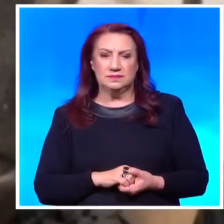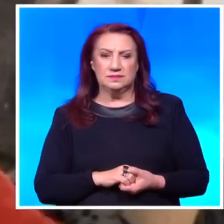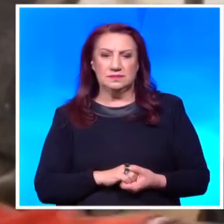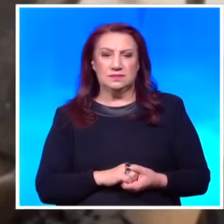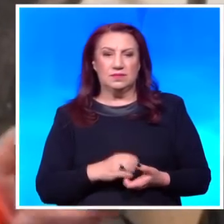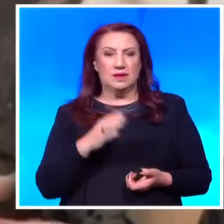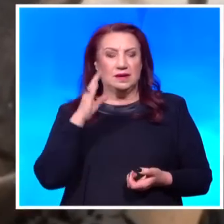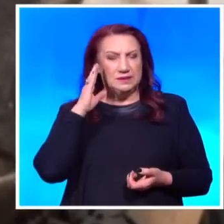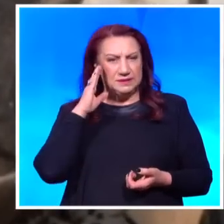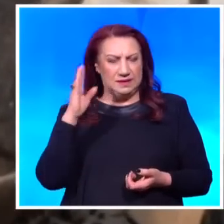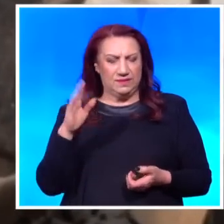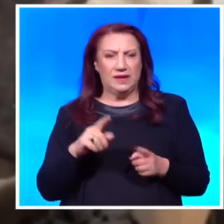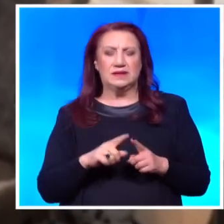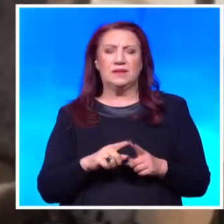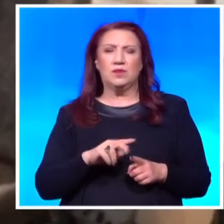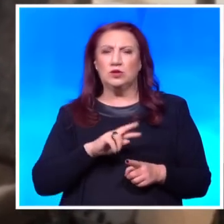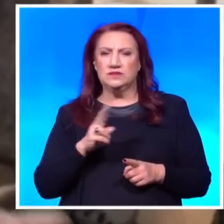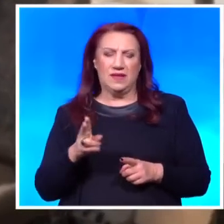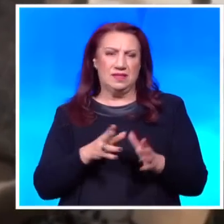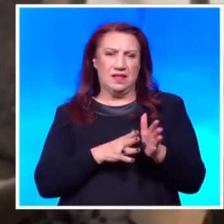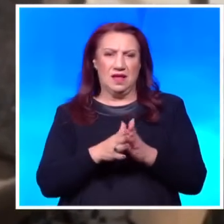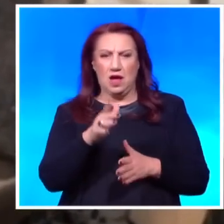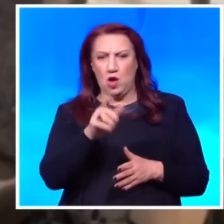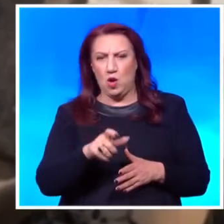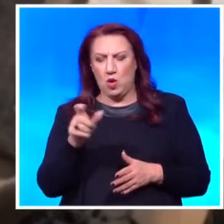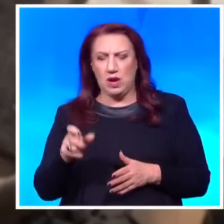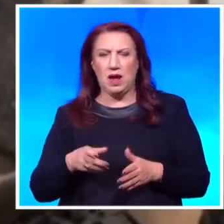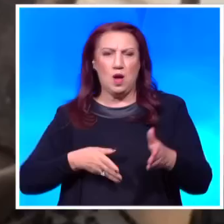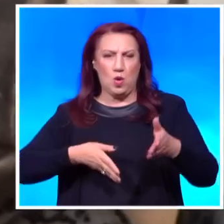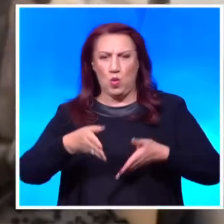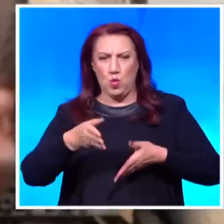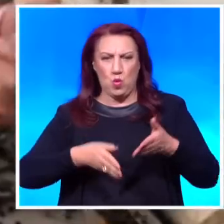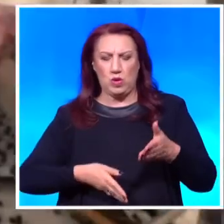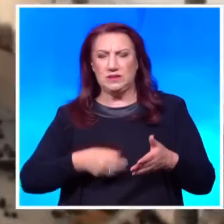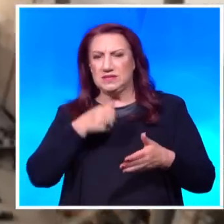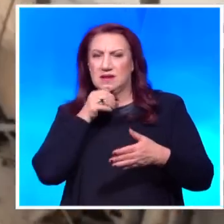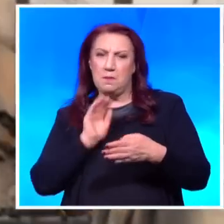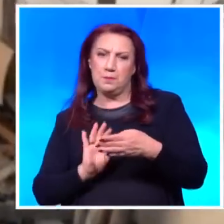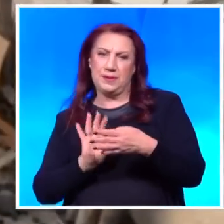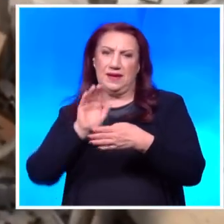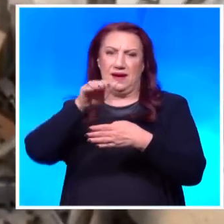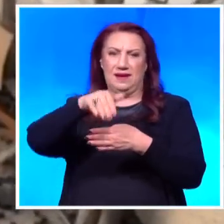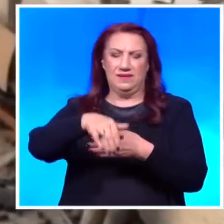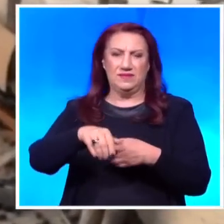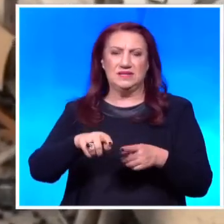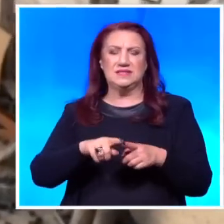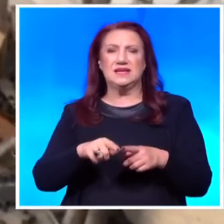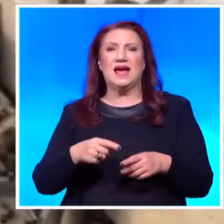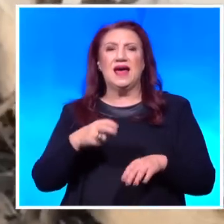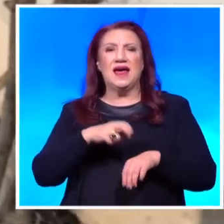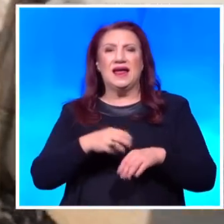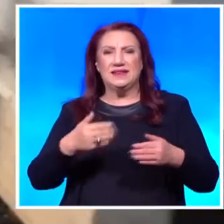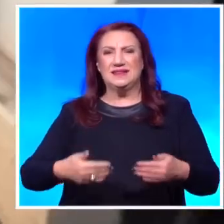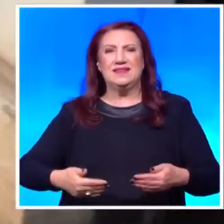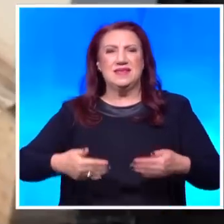Здравейте! Освен хора, улици, преливници, диги и отводнителни съоръжения, щети